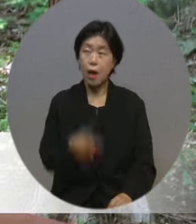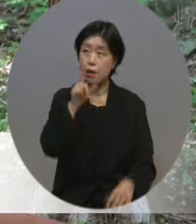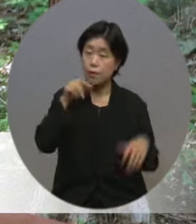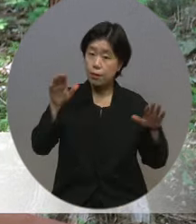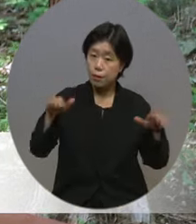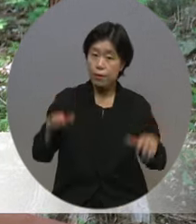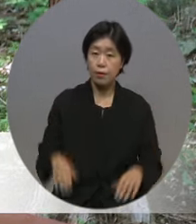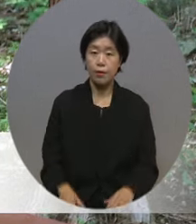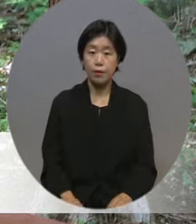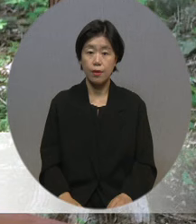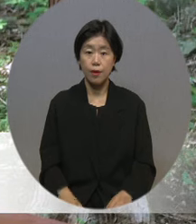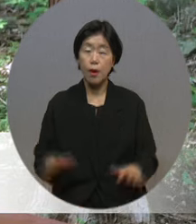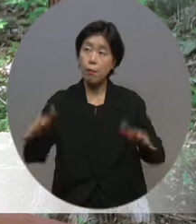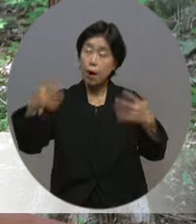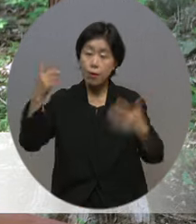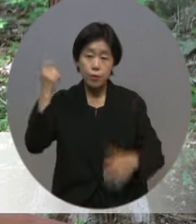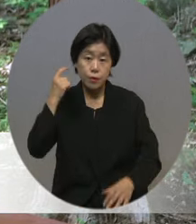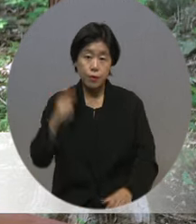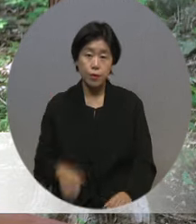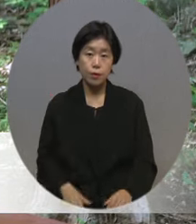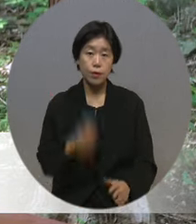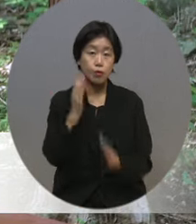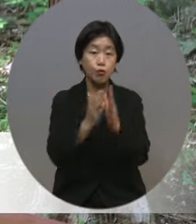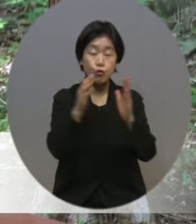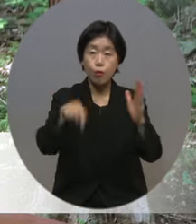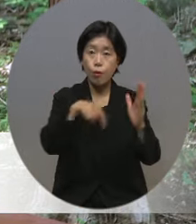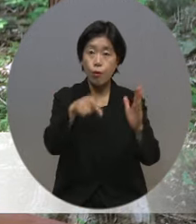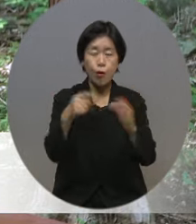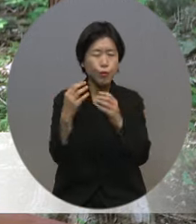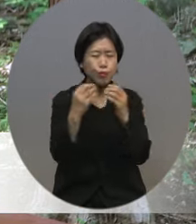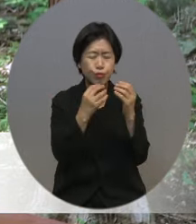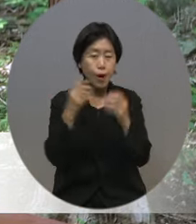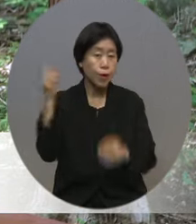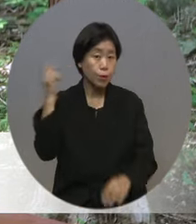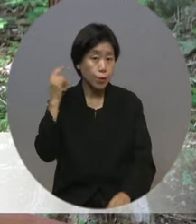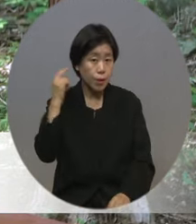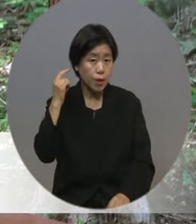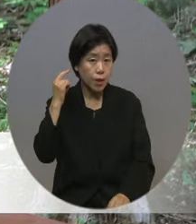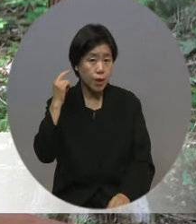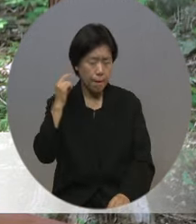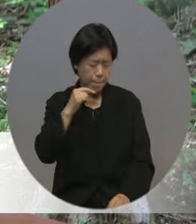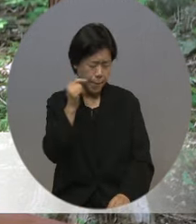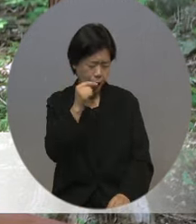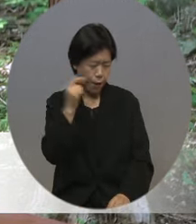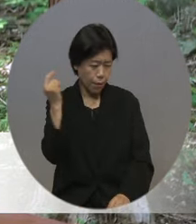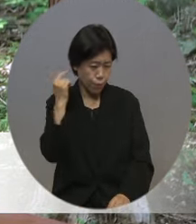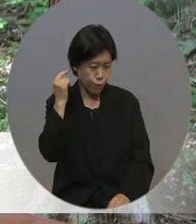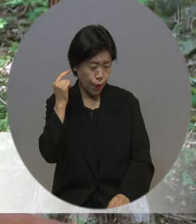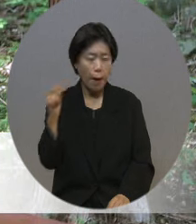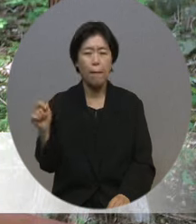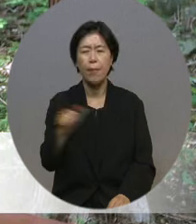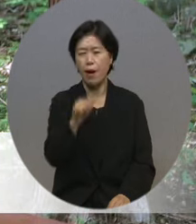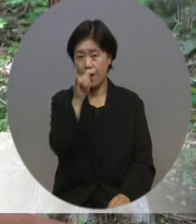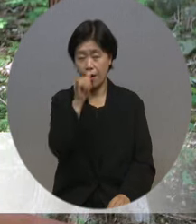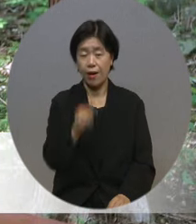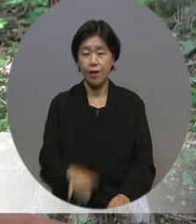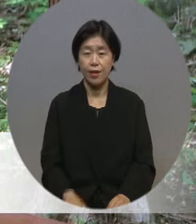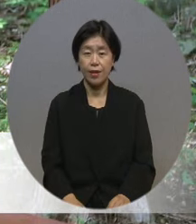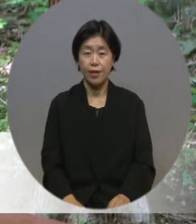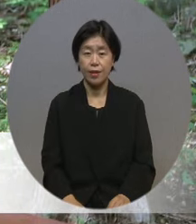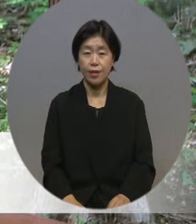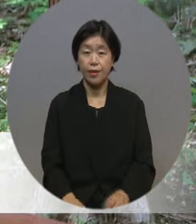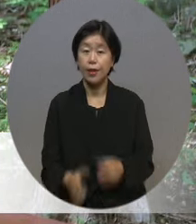바람소리, 또 숲에서의 이런 그 악기 소리 이런 것에 굉장히 민감하게 반응을 한다고 합니다.